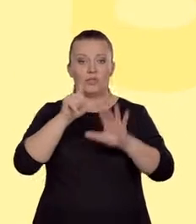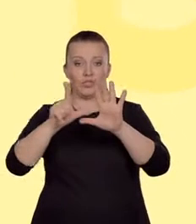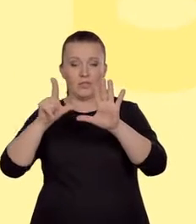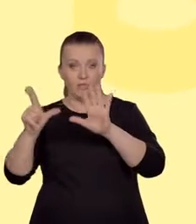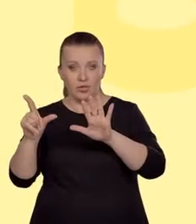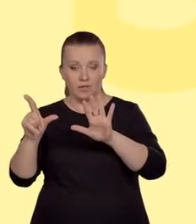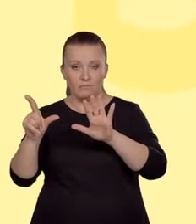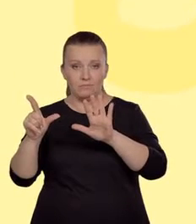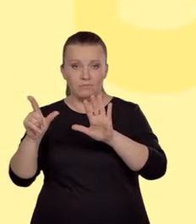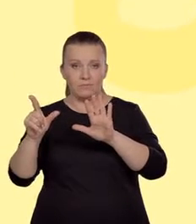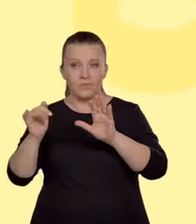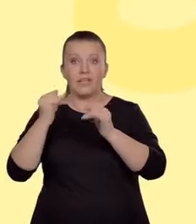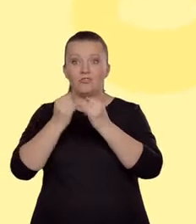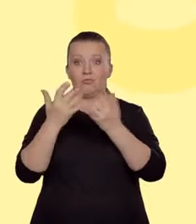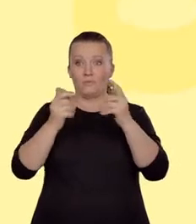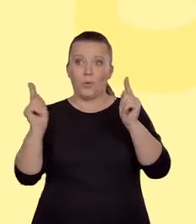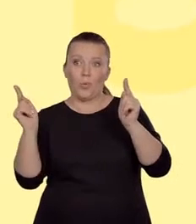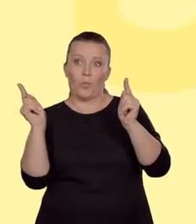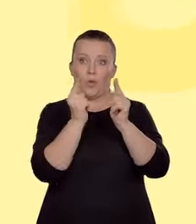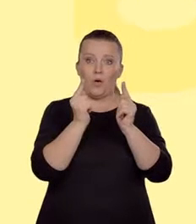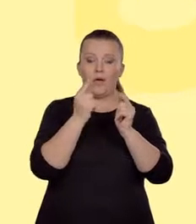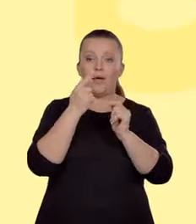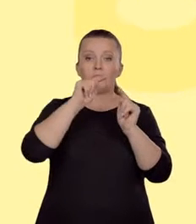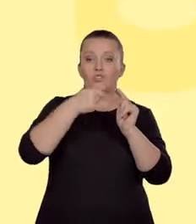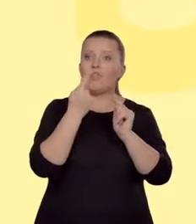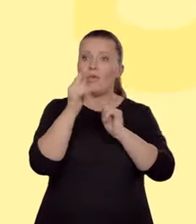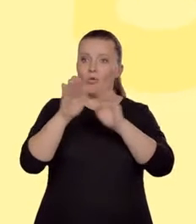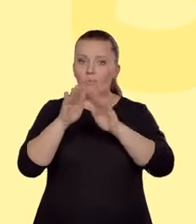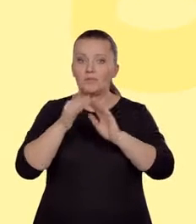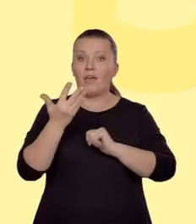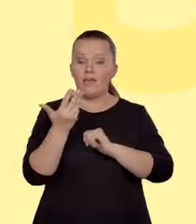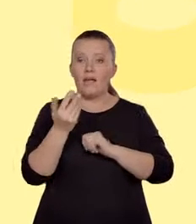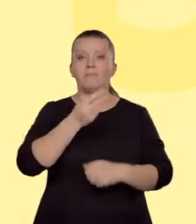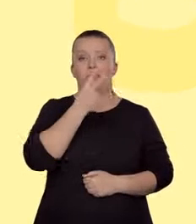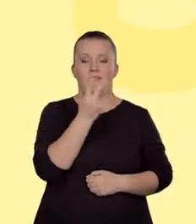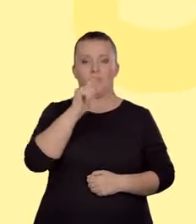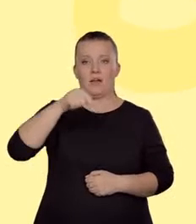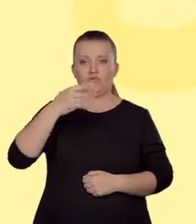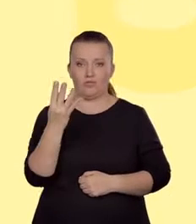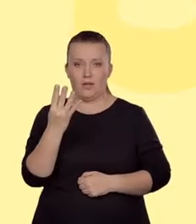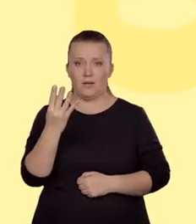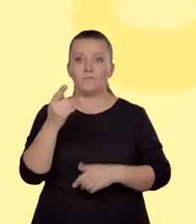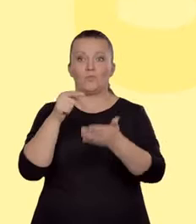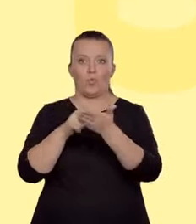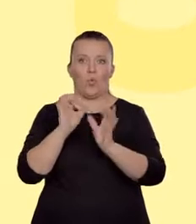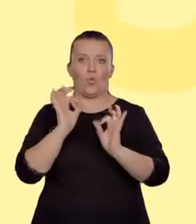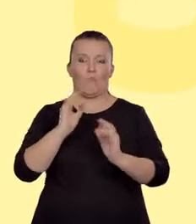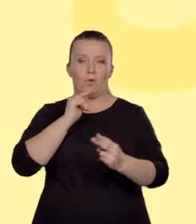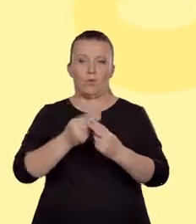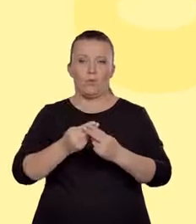2,377 po zaokrągleniu do jednego miejsca po przecinku wynosi 2,4 i to jest poprawna